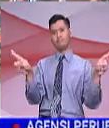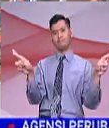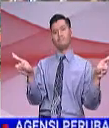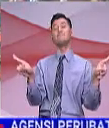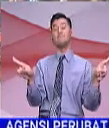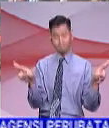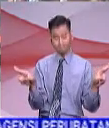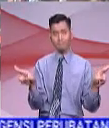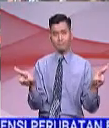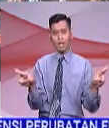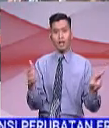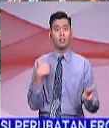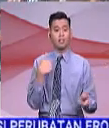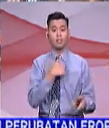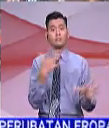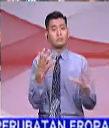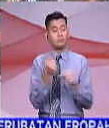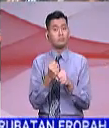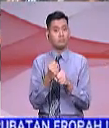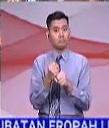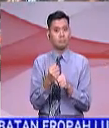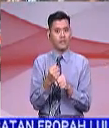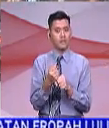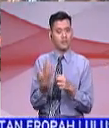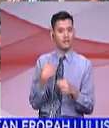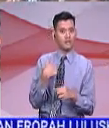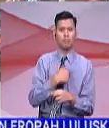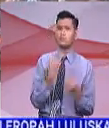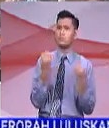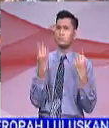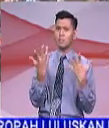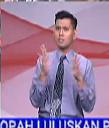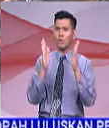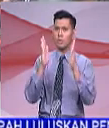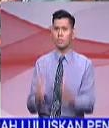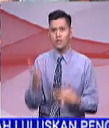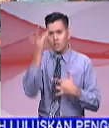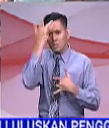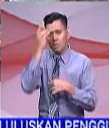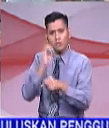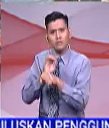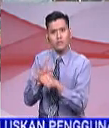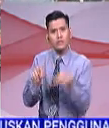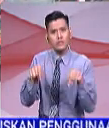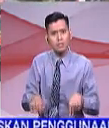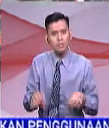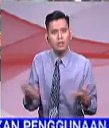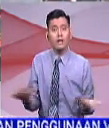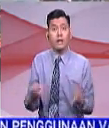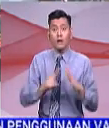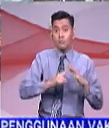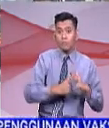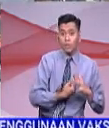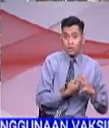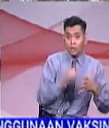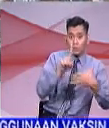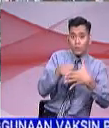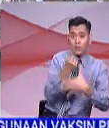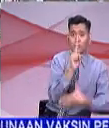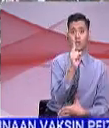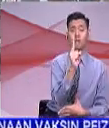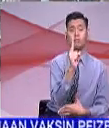oleh Pusat Kesihatan Daerah, iaitu banyak kes terjadi di sini bermula pada Januari. Ada banyak kes.